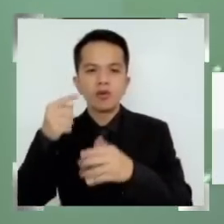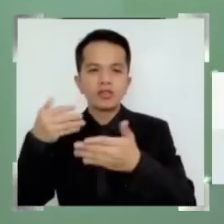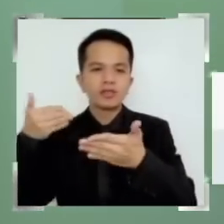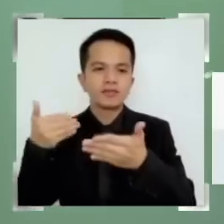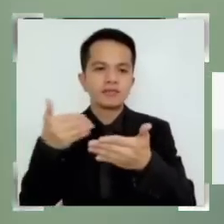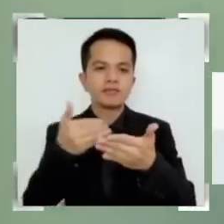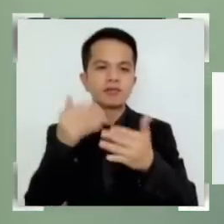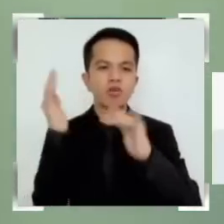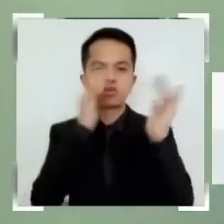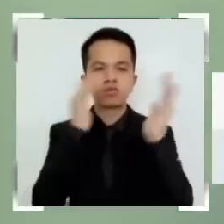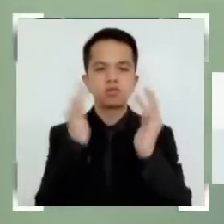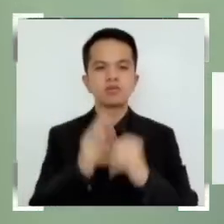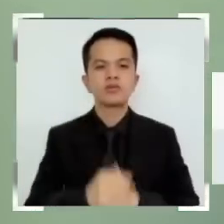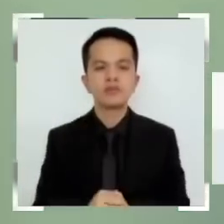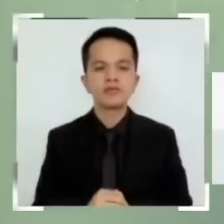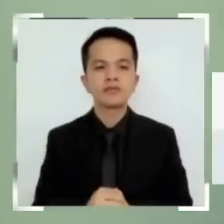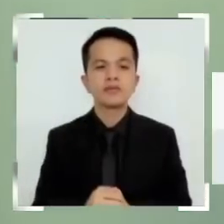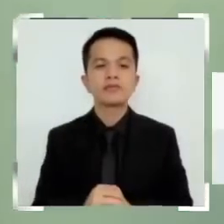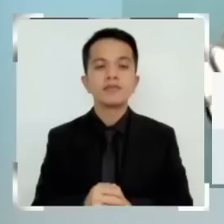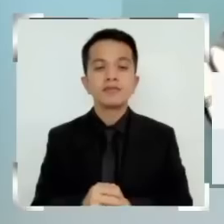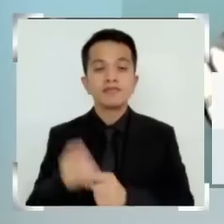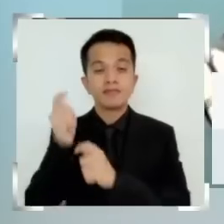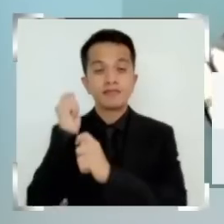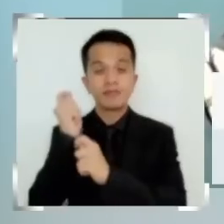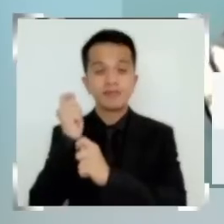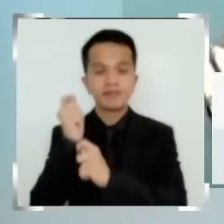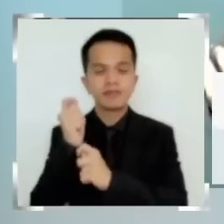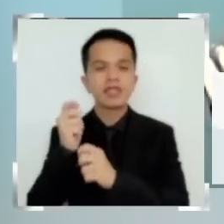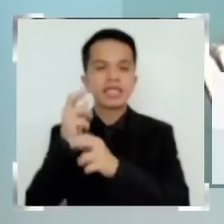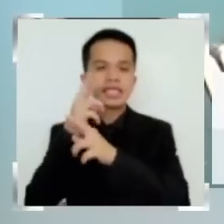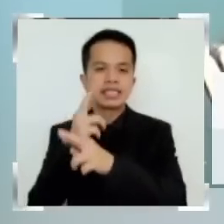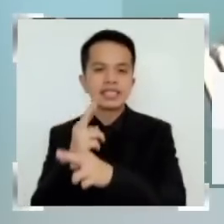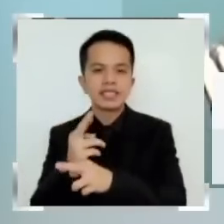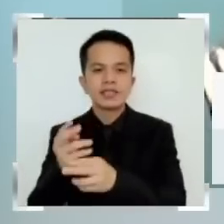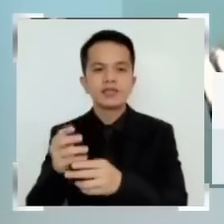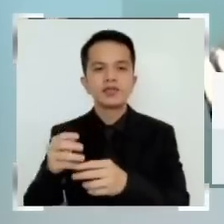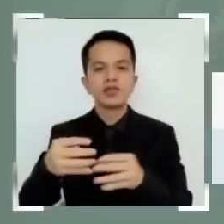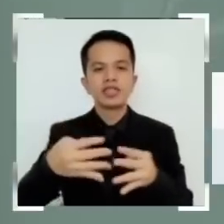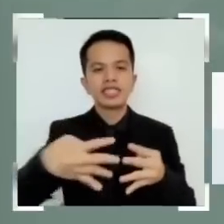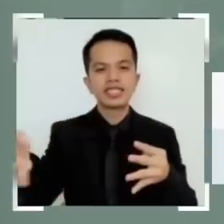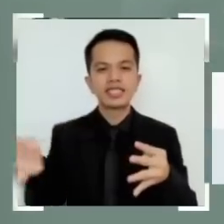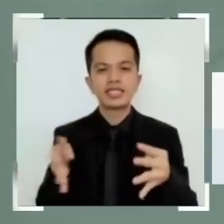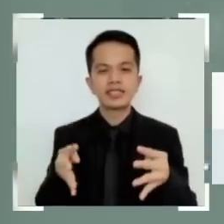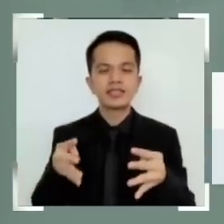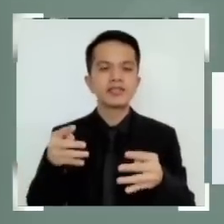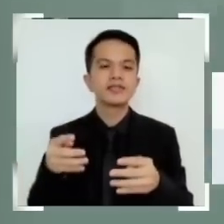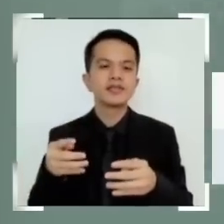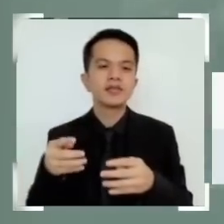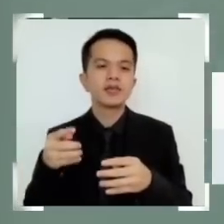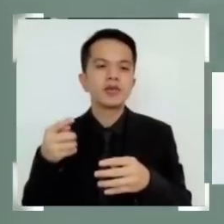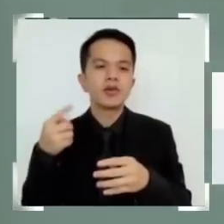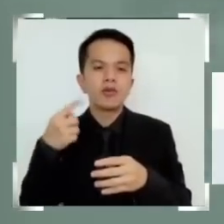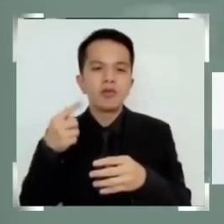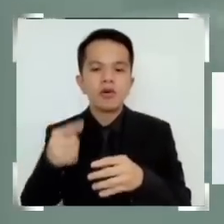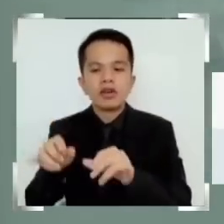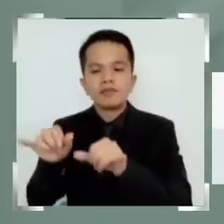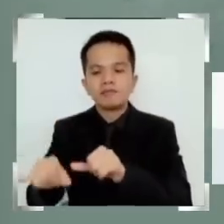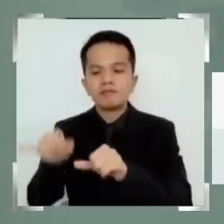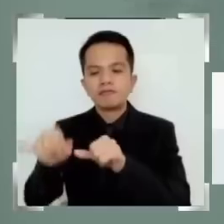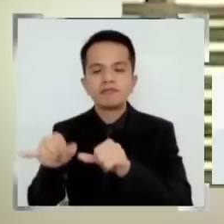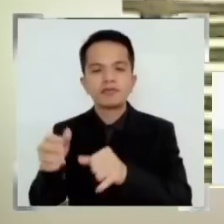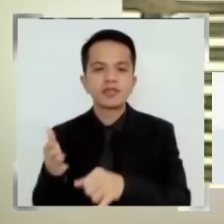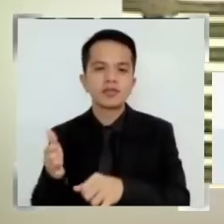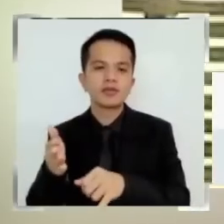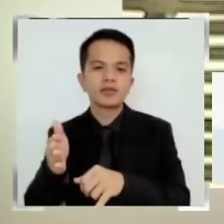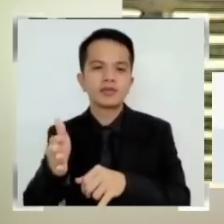ilang mangingisda sa Dagupan City, inayos sa mga fishnet sa mga fish pond para hindi makawala ang mga isda sakaling umapaw ang